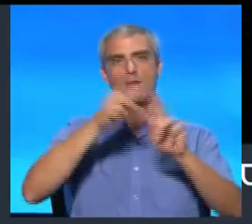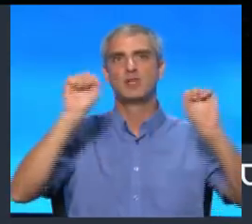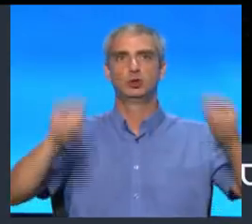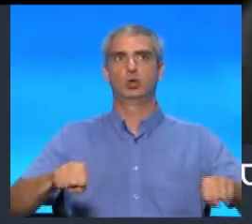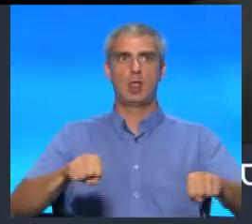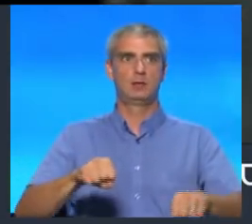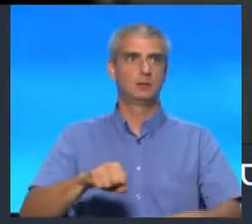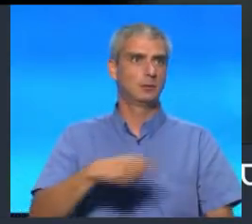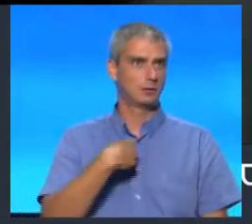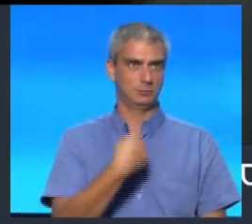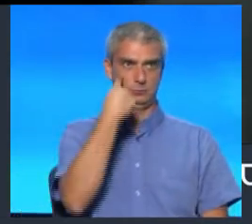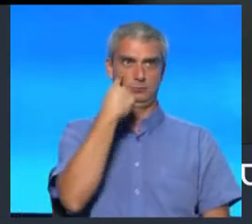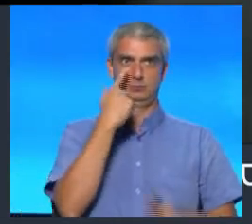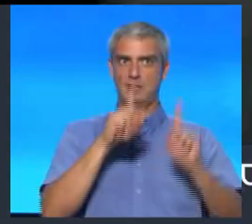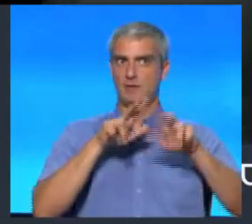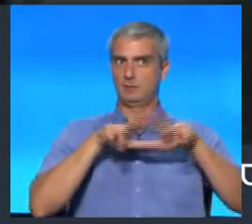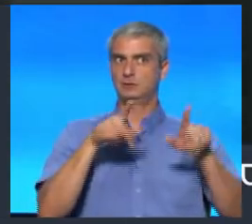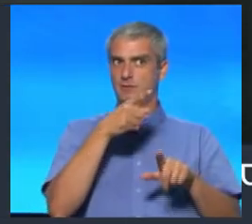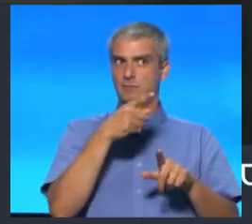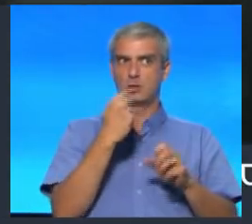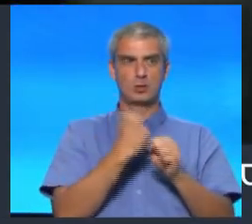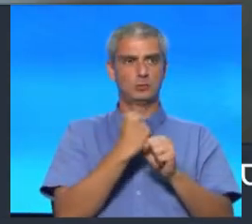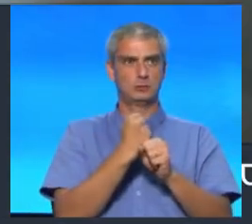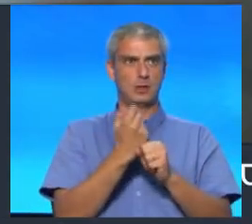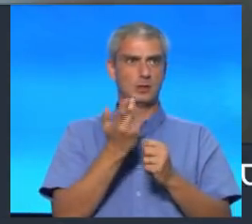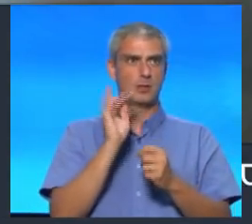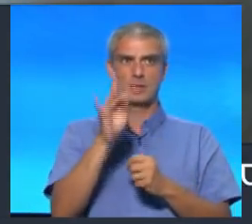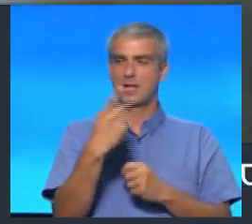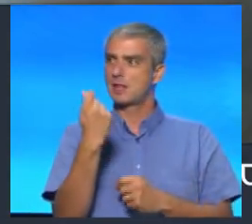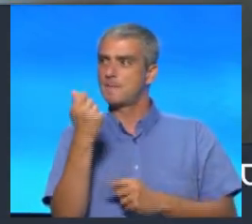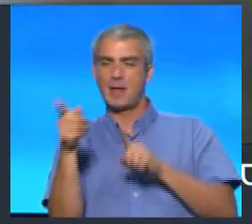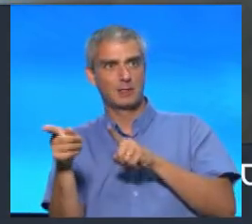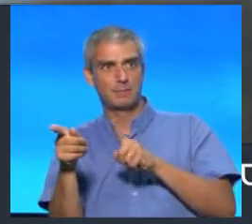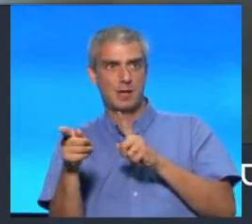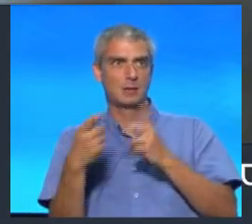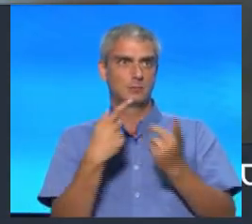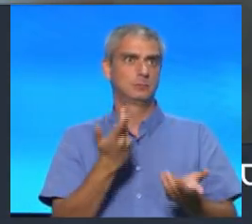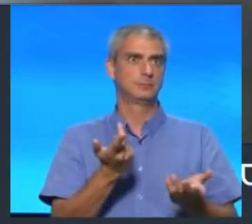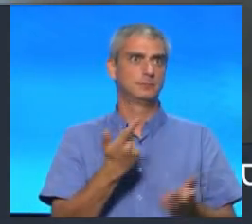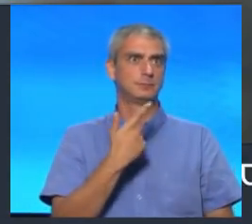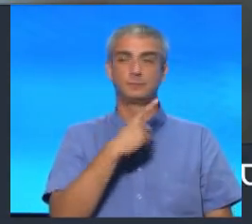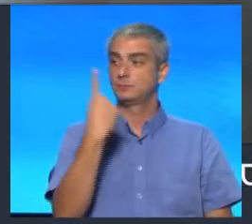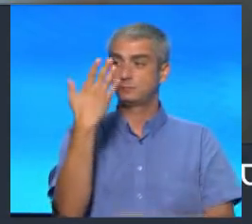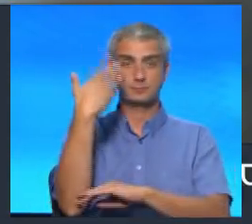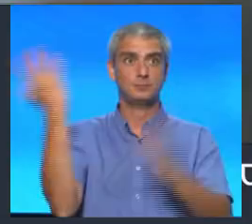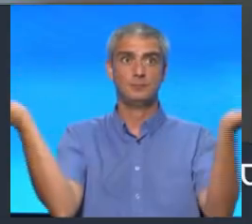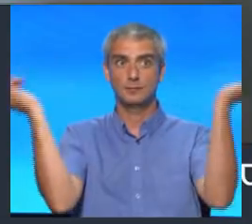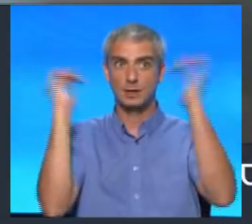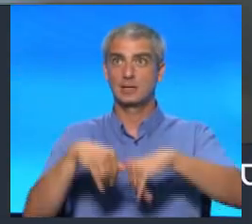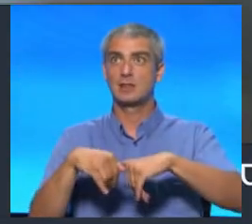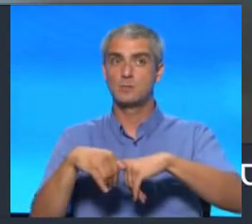It looks to me like in a number of situations you can take a position against a currency or make a statement and the whole country falls